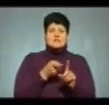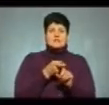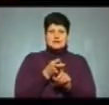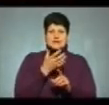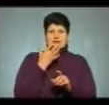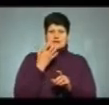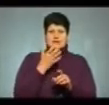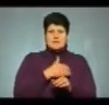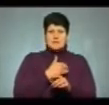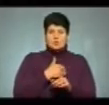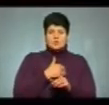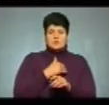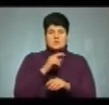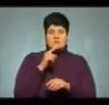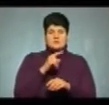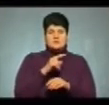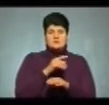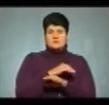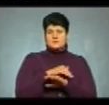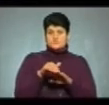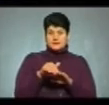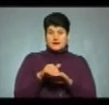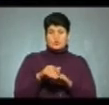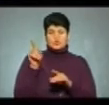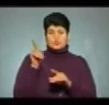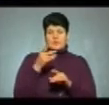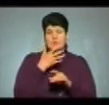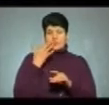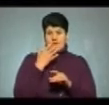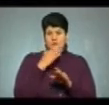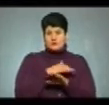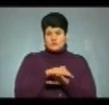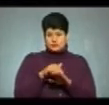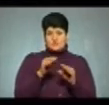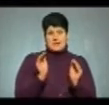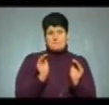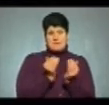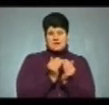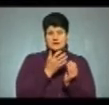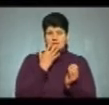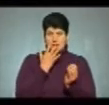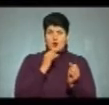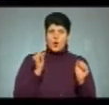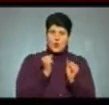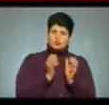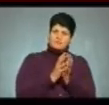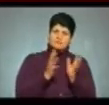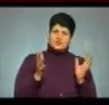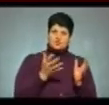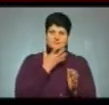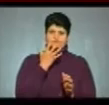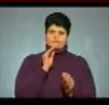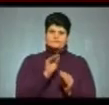температури зовнішнього повітря. Якщо зовні тепло, він подає менше теплоносія. Якщо холодно – більше.